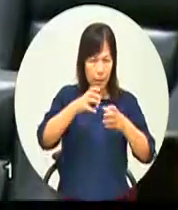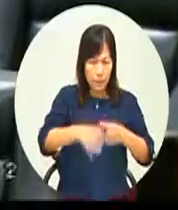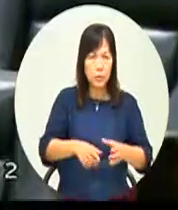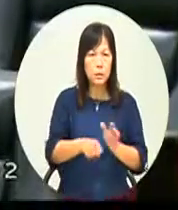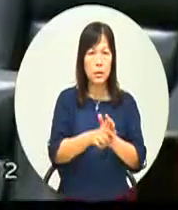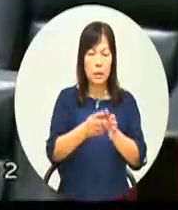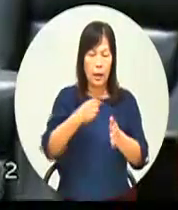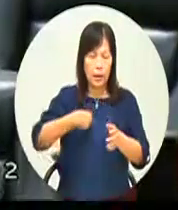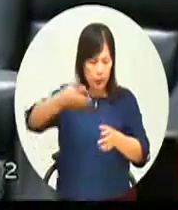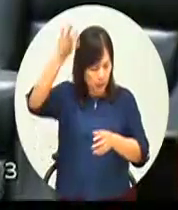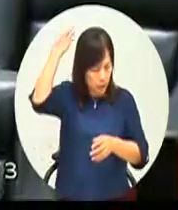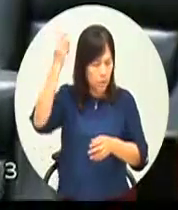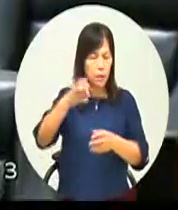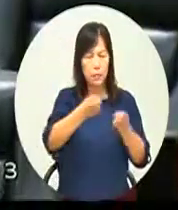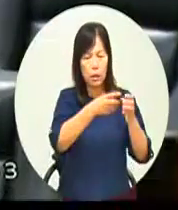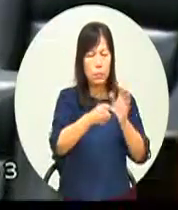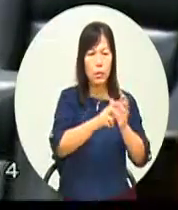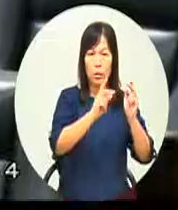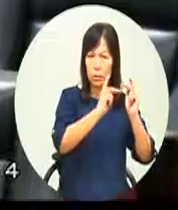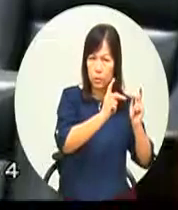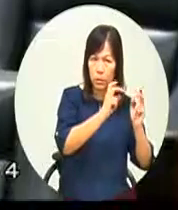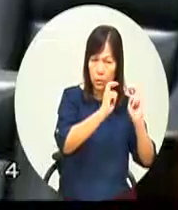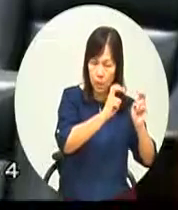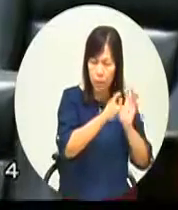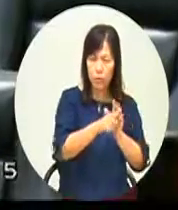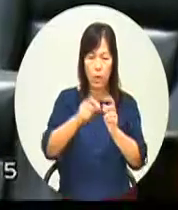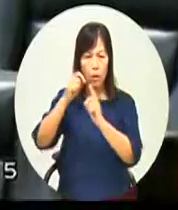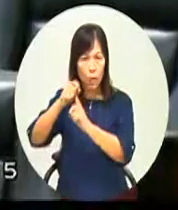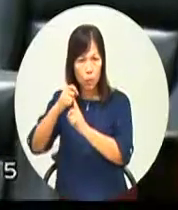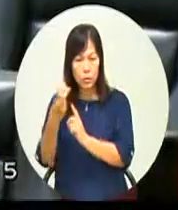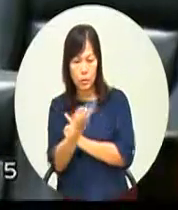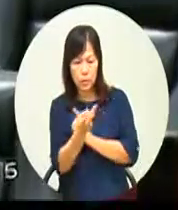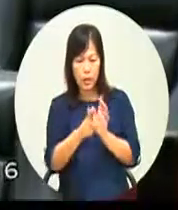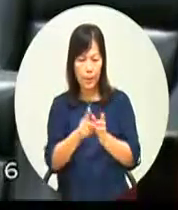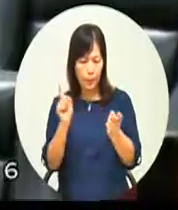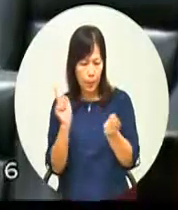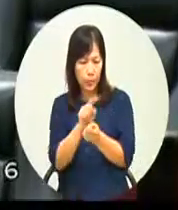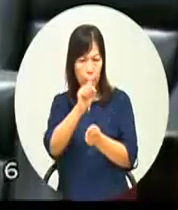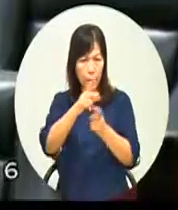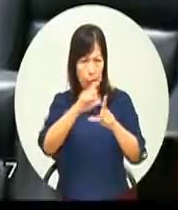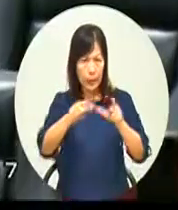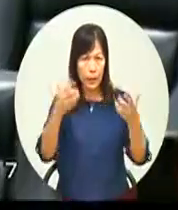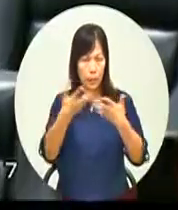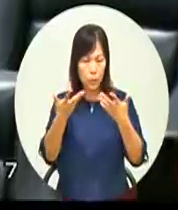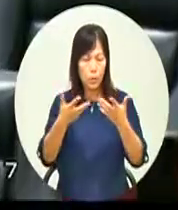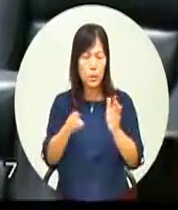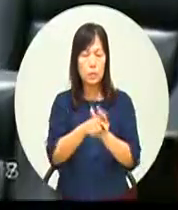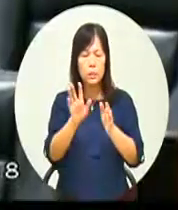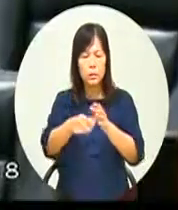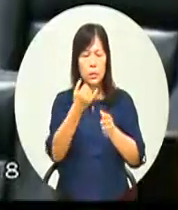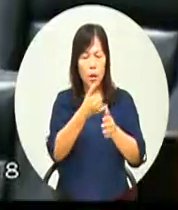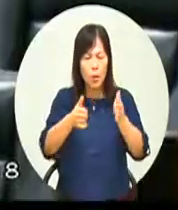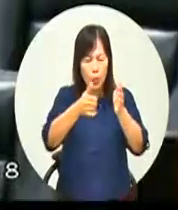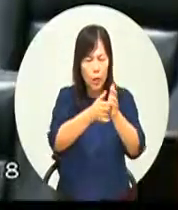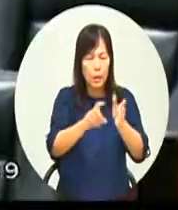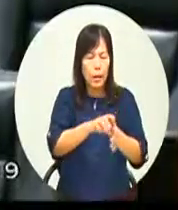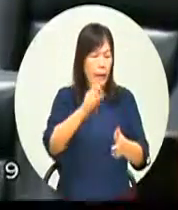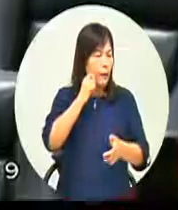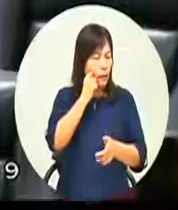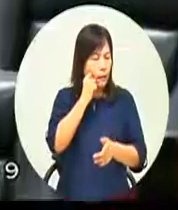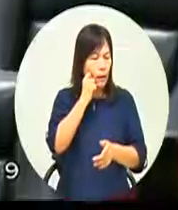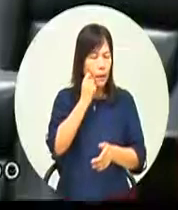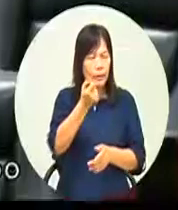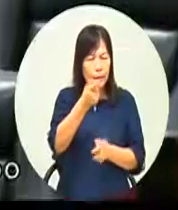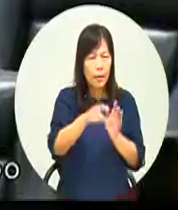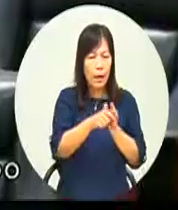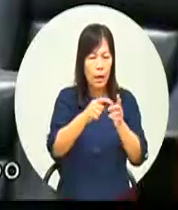去在谈捷运或是公车，遇到一个最大问题，就是我们发现其实 运量是我们最难突破的，怎么样